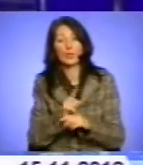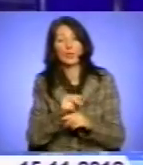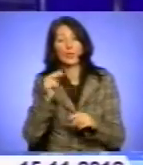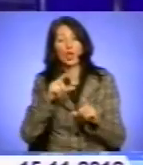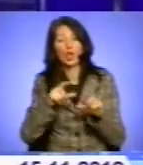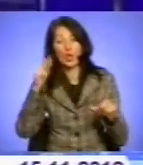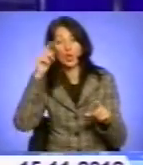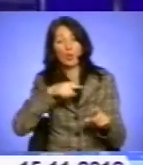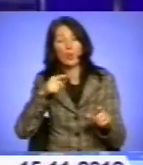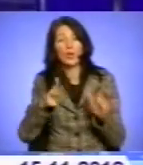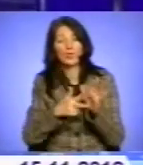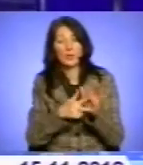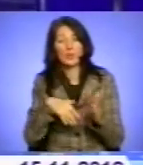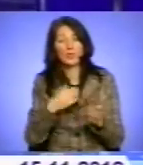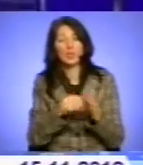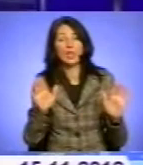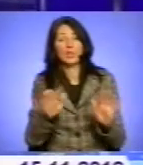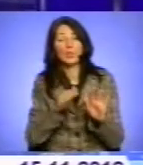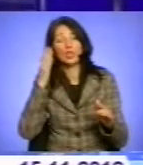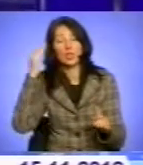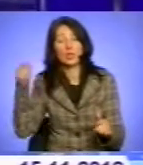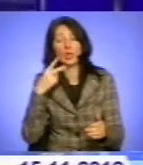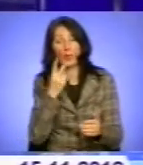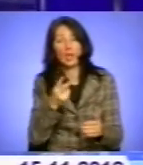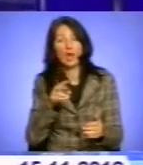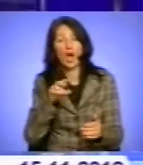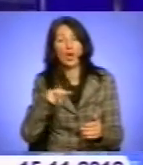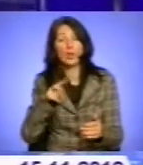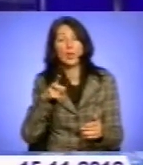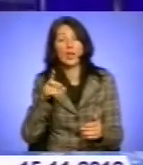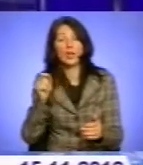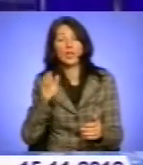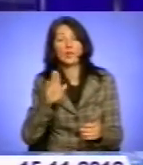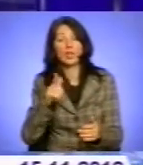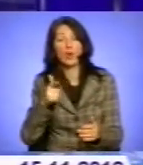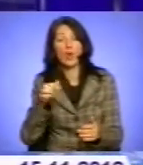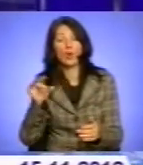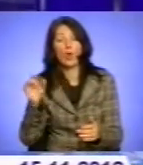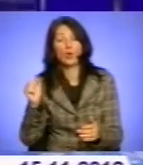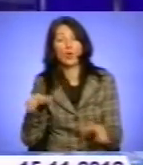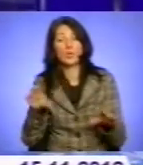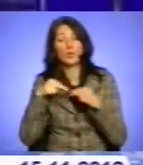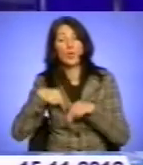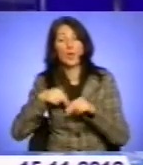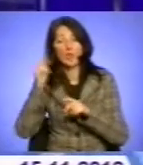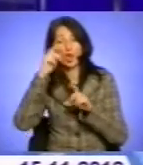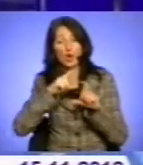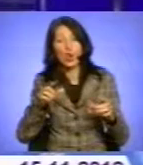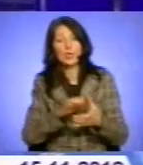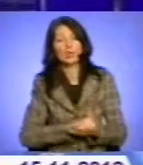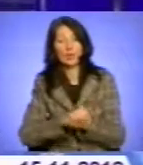8. Свої співочі таланти демонстрували Людмила Гершун, Василь Горошко та інші. Співпраця школи з товариством триває уже